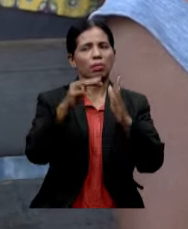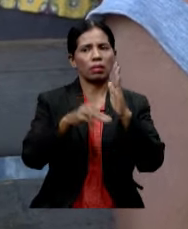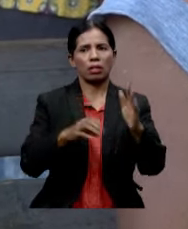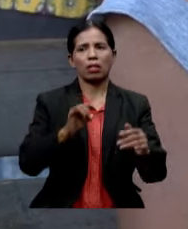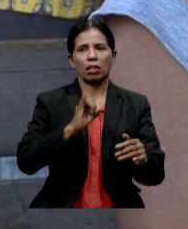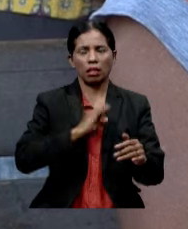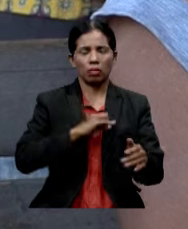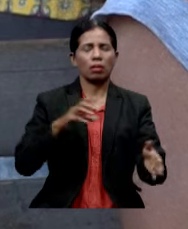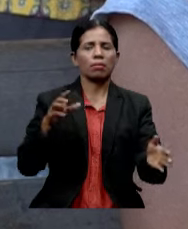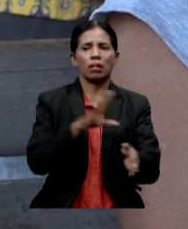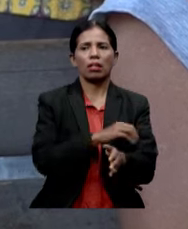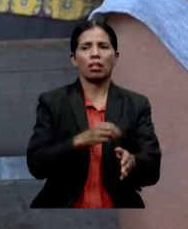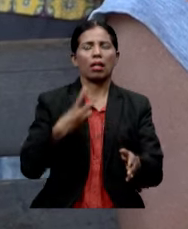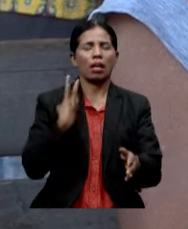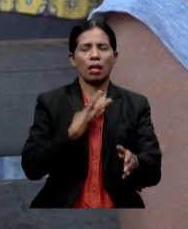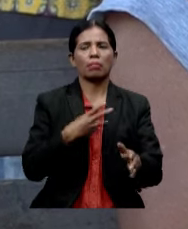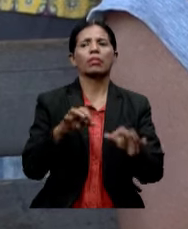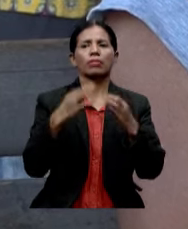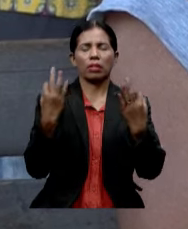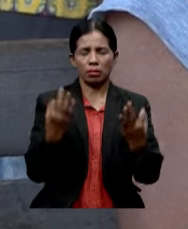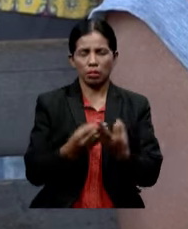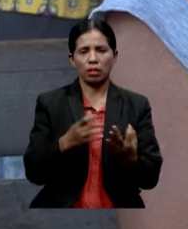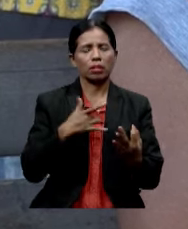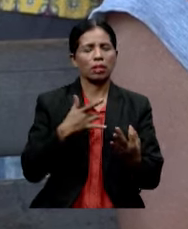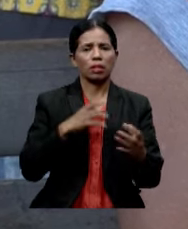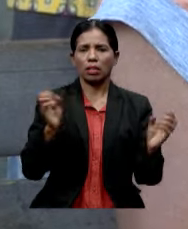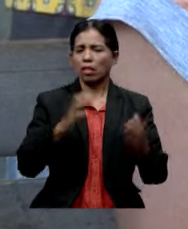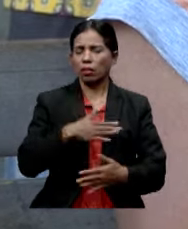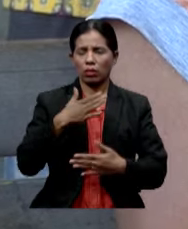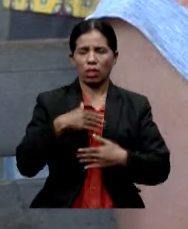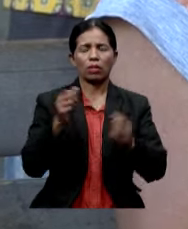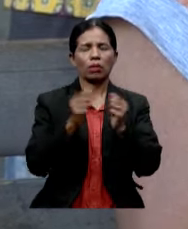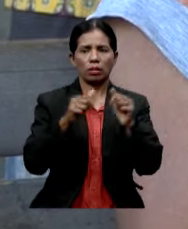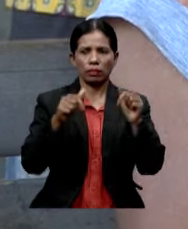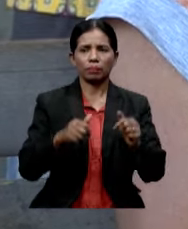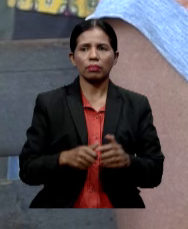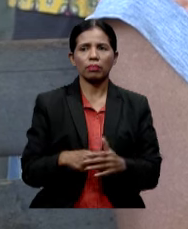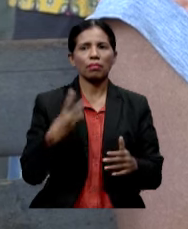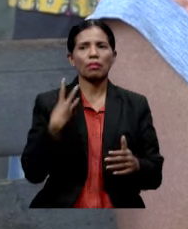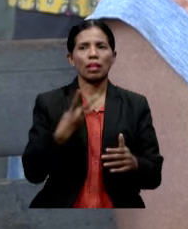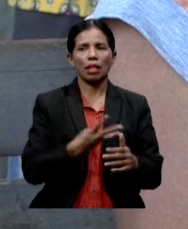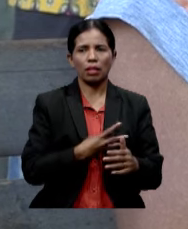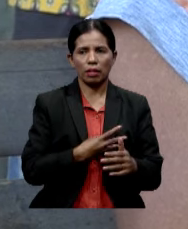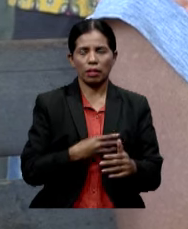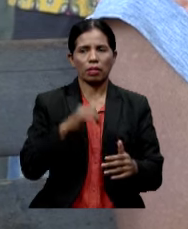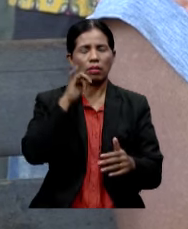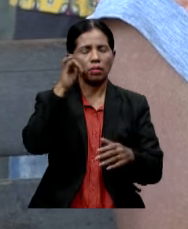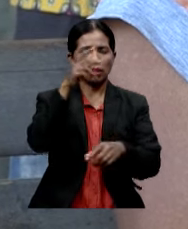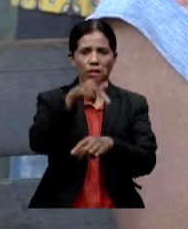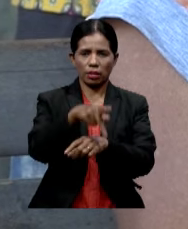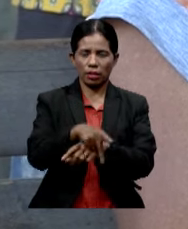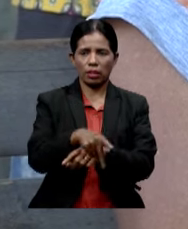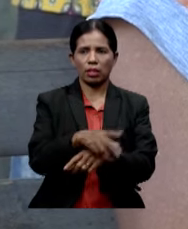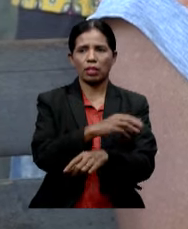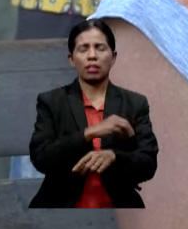lain suspeitu. Anta ame familia sinti la satisfaso edane. Han se betir kar ami kondena tam hor kalan sai berita kata